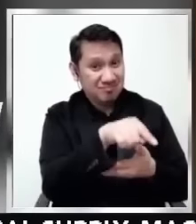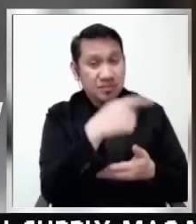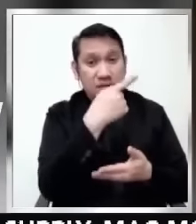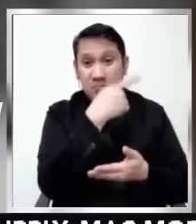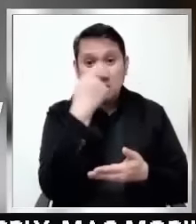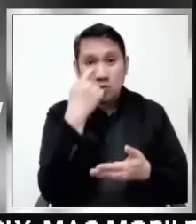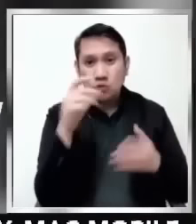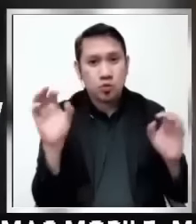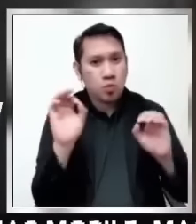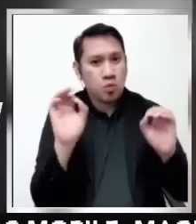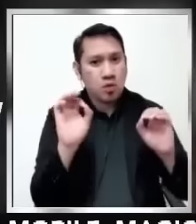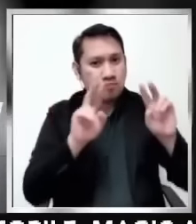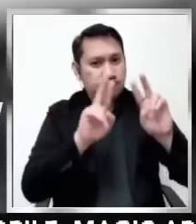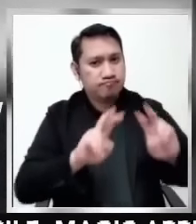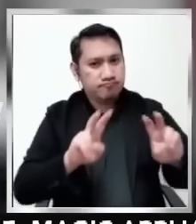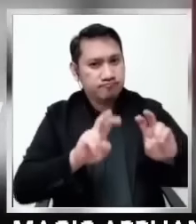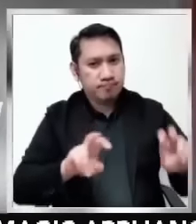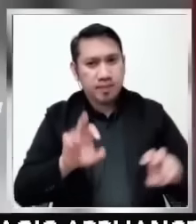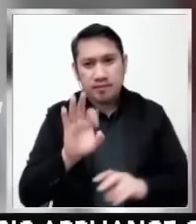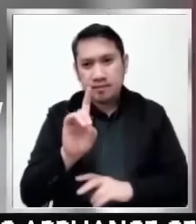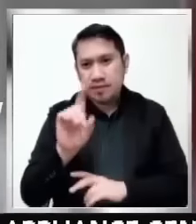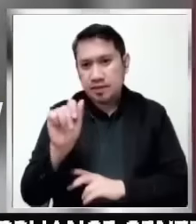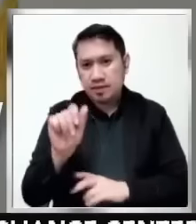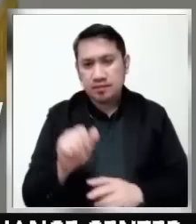pagsusuri ng FDA. Meron na tayong mga